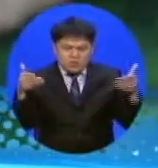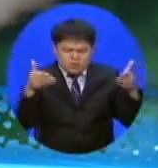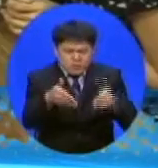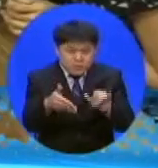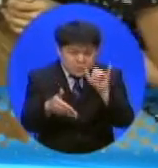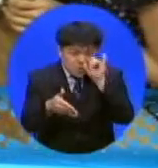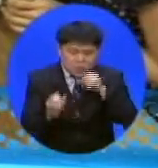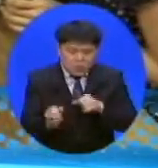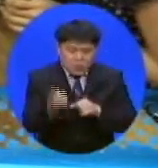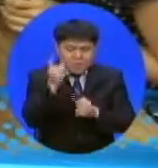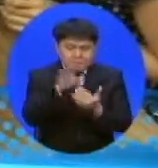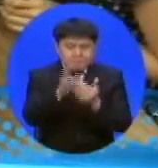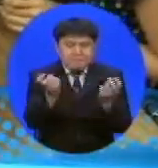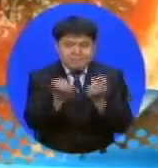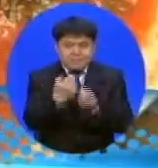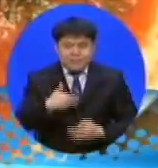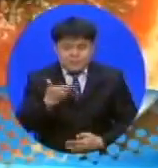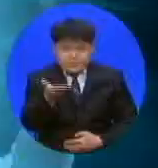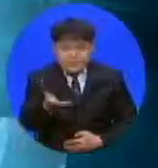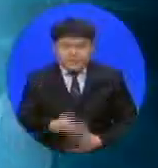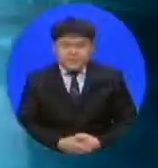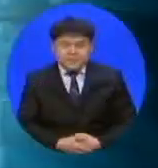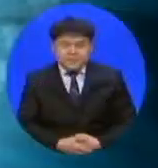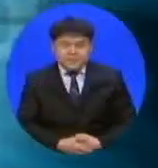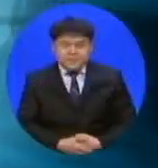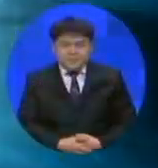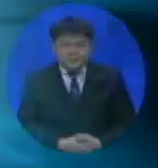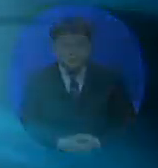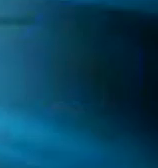식중독의 원인과 예방법에 대해 알아봤습니다.